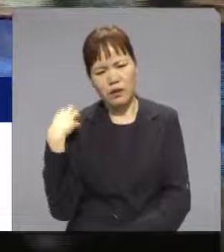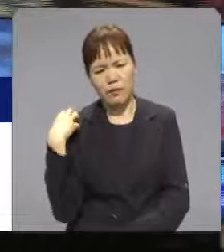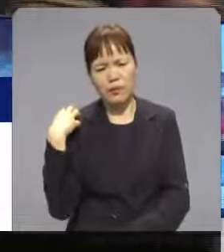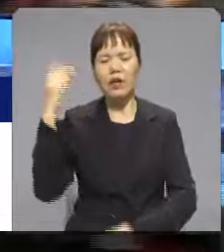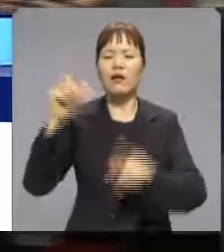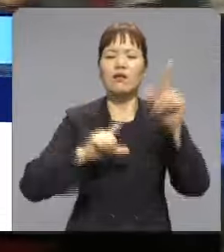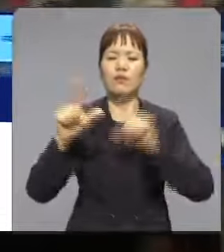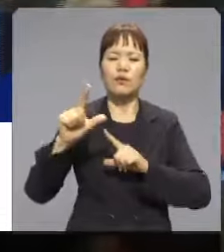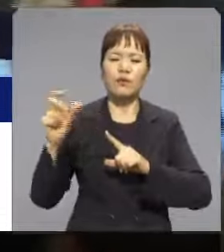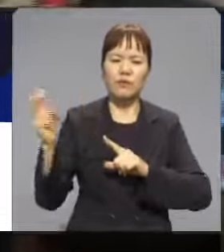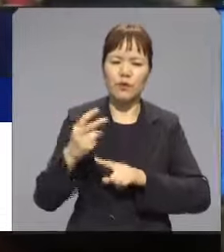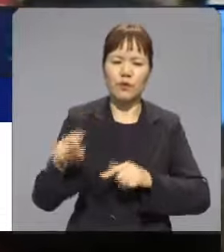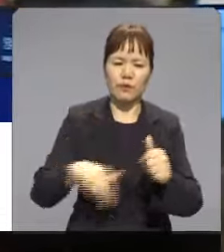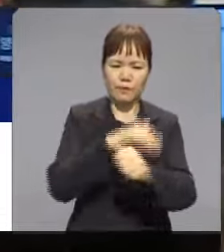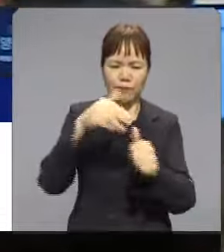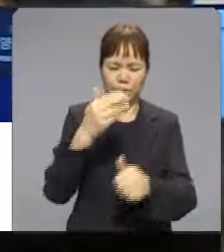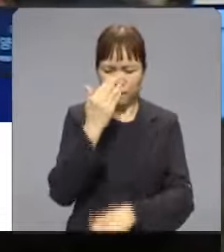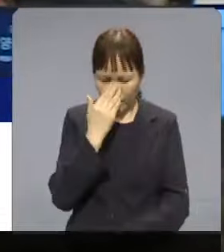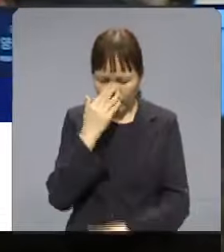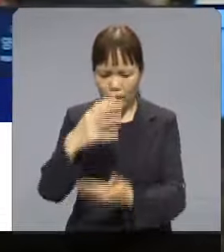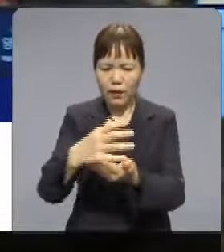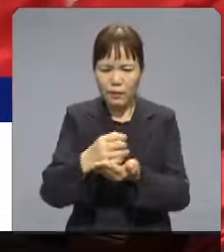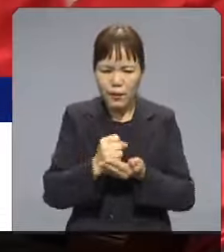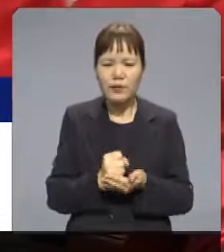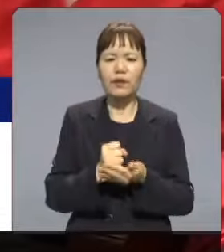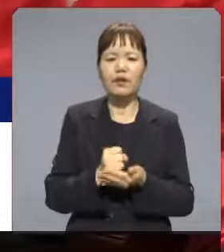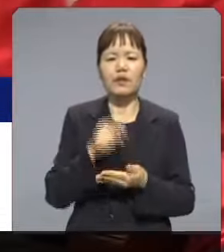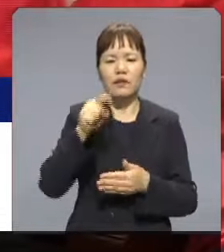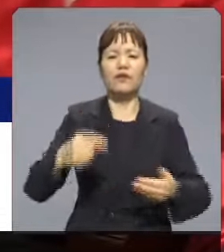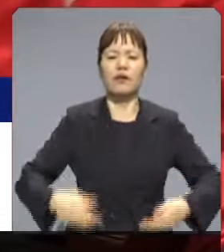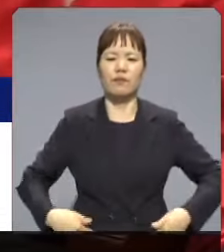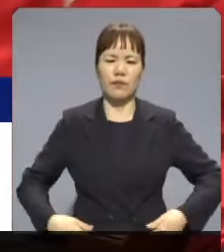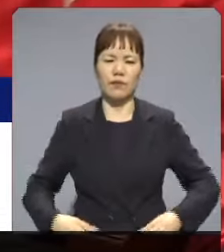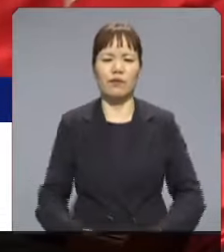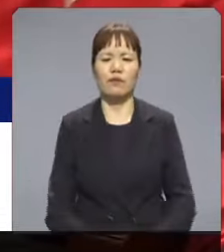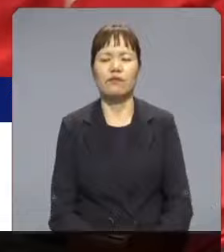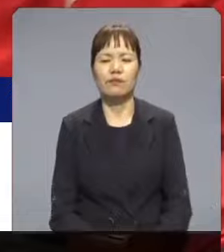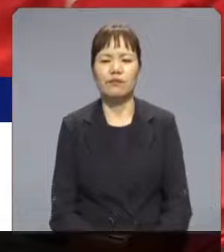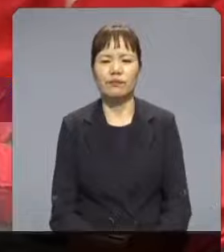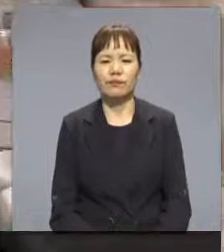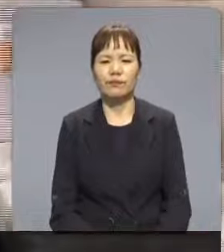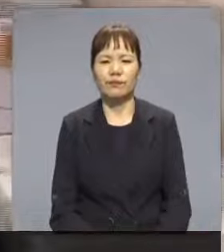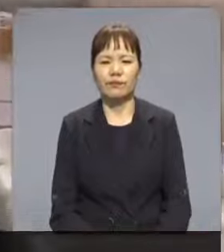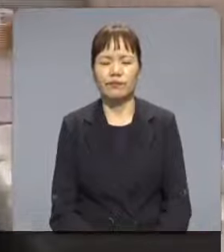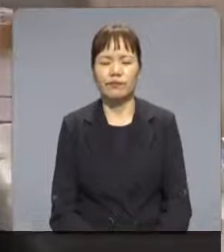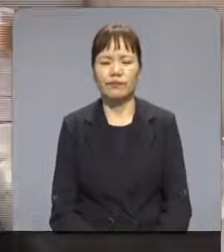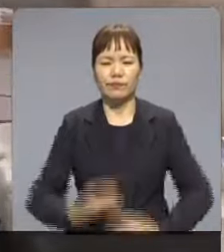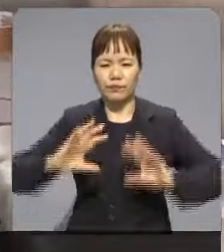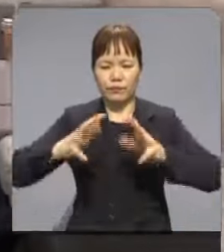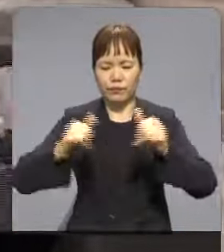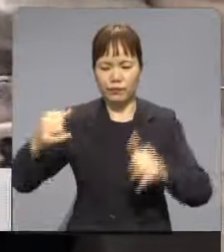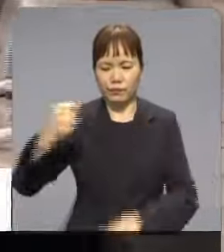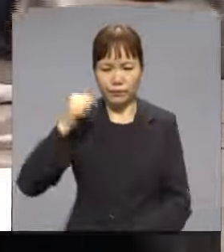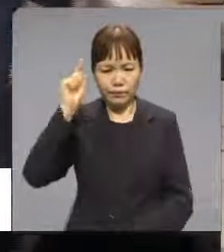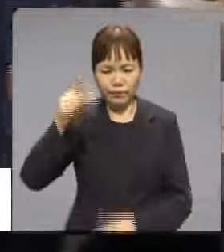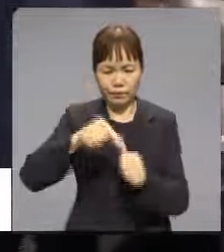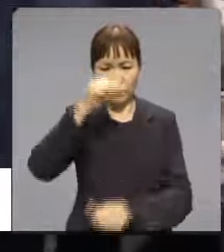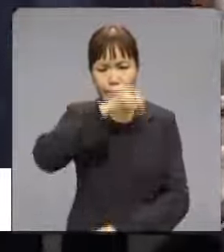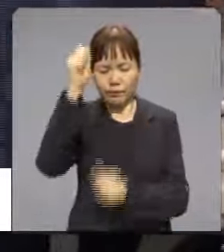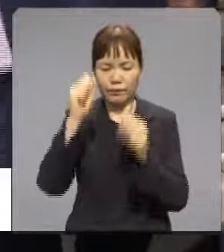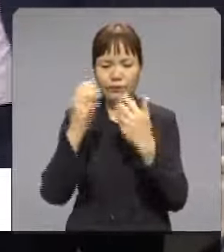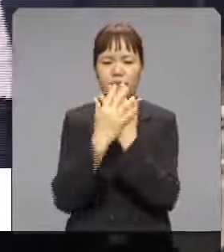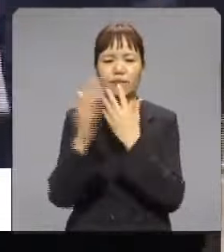모습 여론을 좀 더 우리가 겸허하게 받아들이는 그런 게 좀 필요하다. 국민의힘은 내일 당선인 총회를